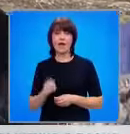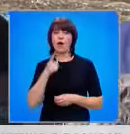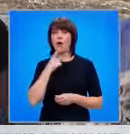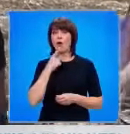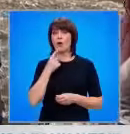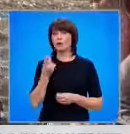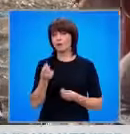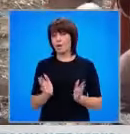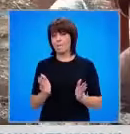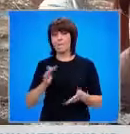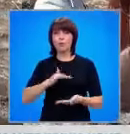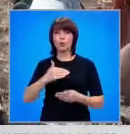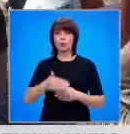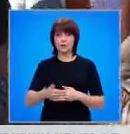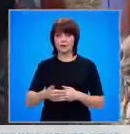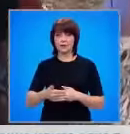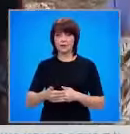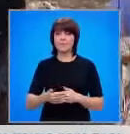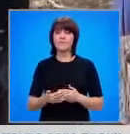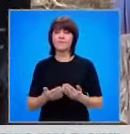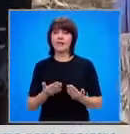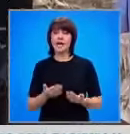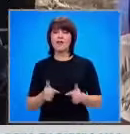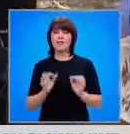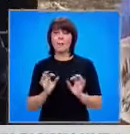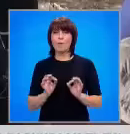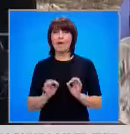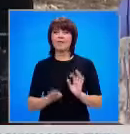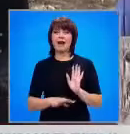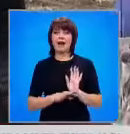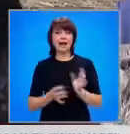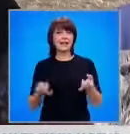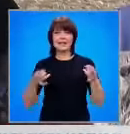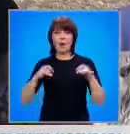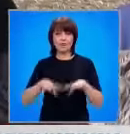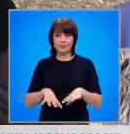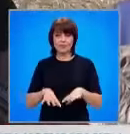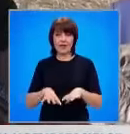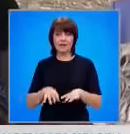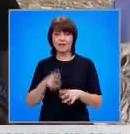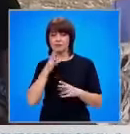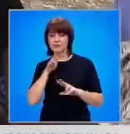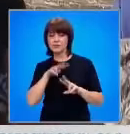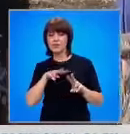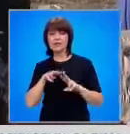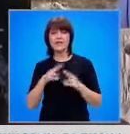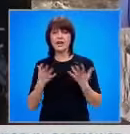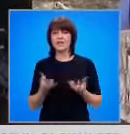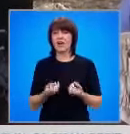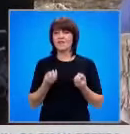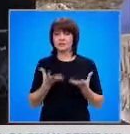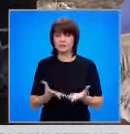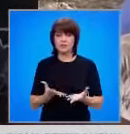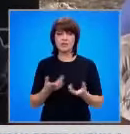стойността на продукцията по технологична карта. Технологичните карти в момента са обновени. Ще се види каква е възможността